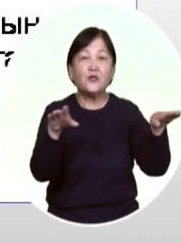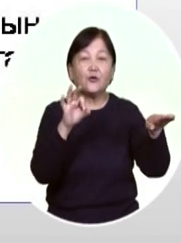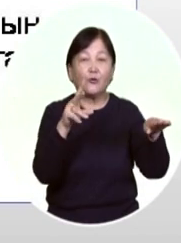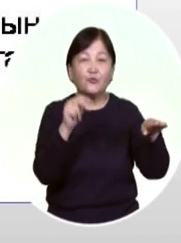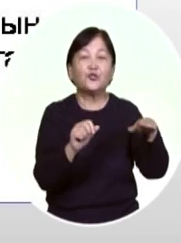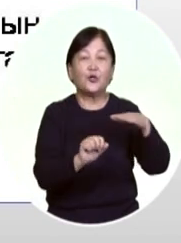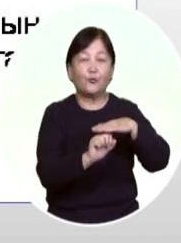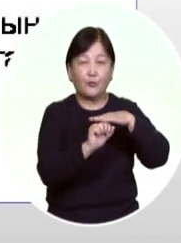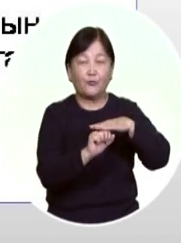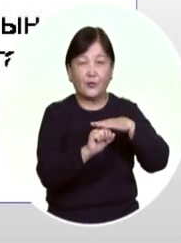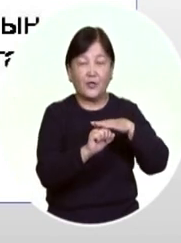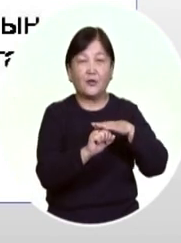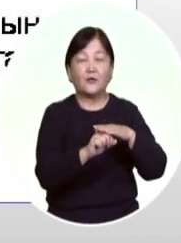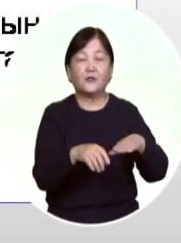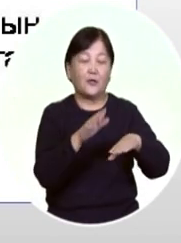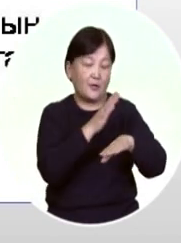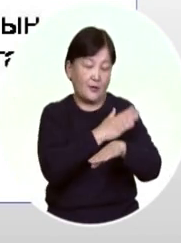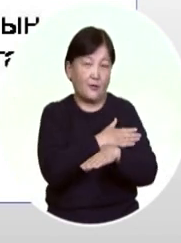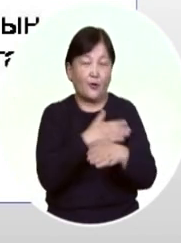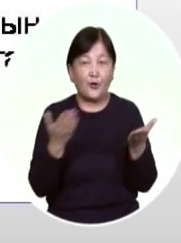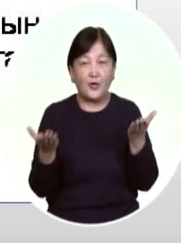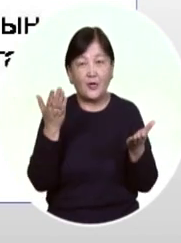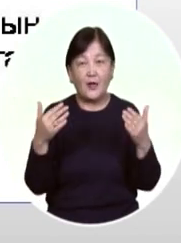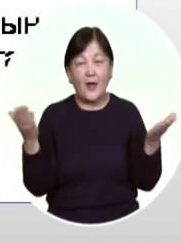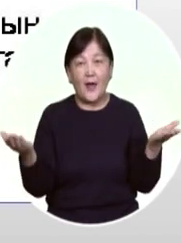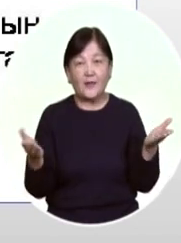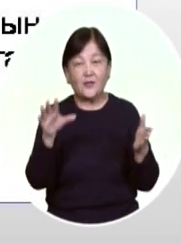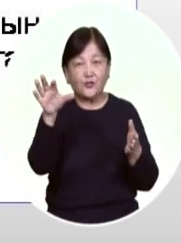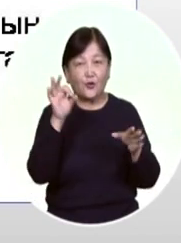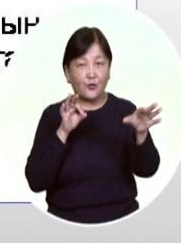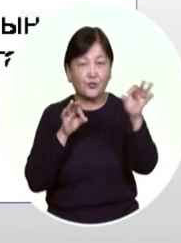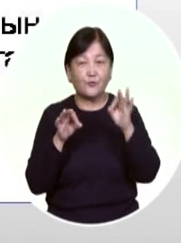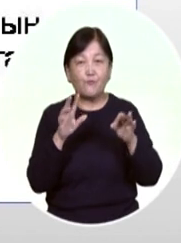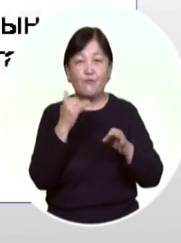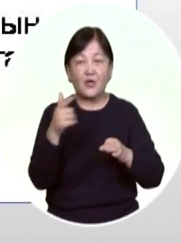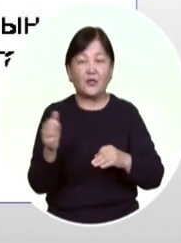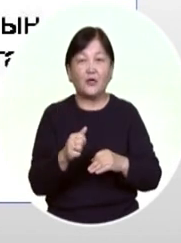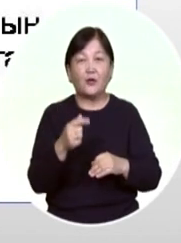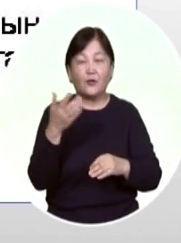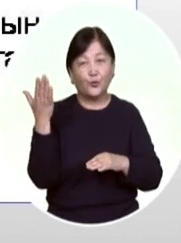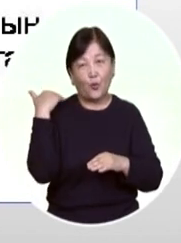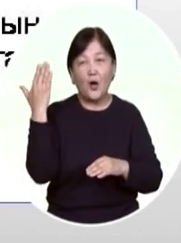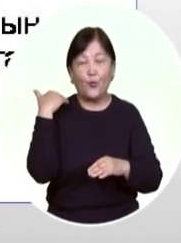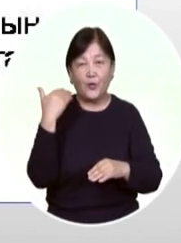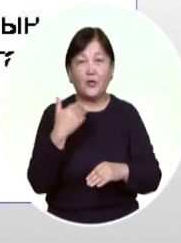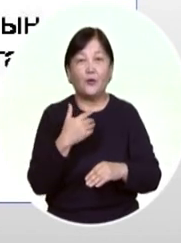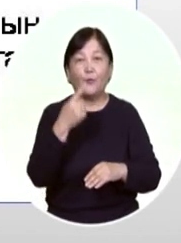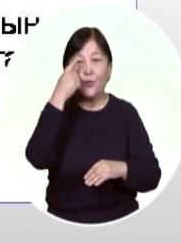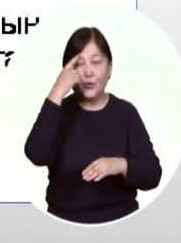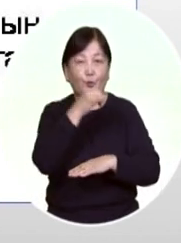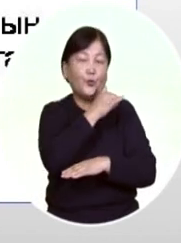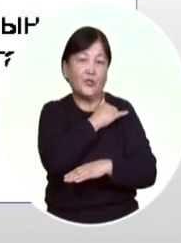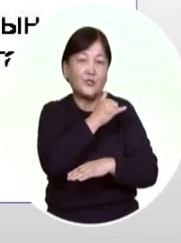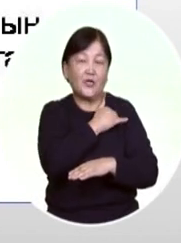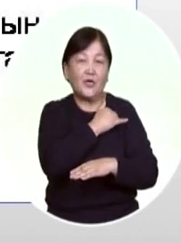үзэл гэдэг. Тэгвэл Монголын удирдагчид тийм хоёр чиг баримтлалын үзэлтэй байсныг энэ слайднаас ингэж харж болох юм аа.